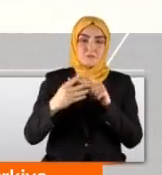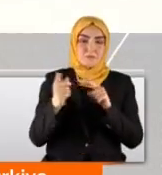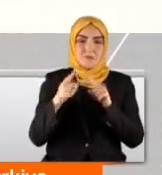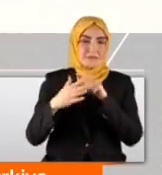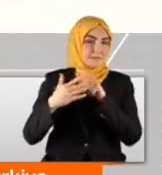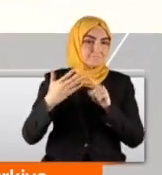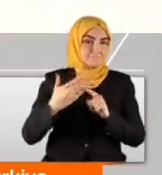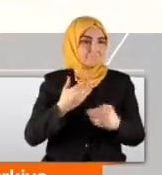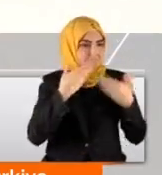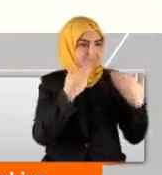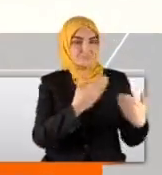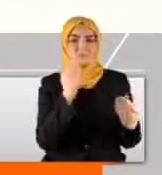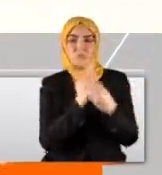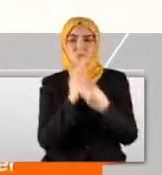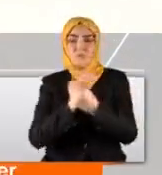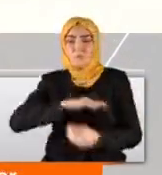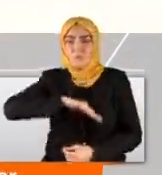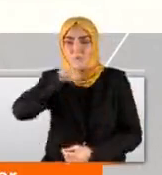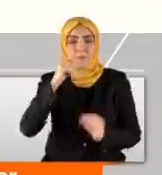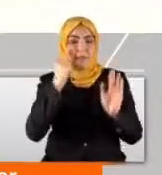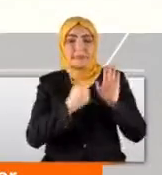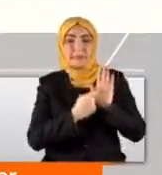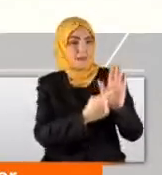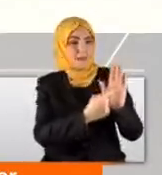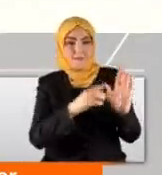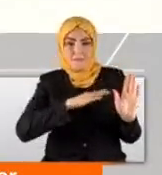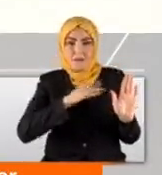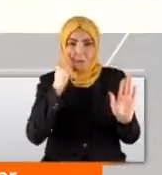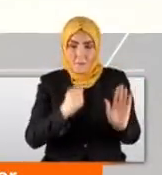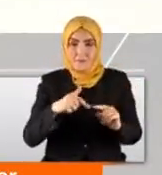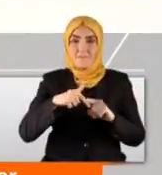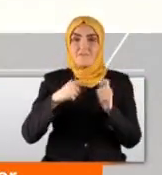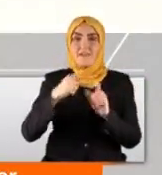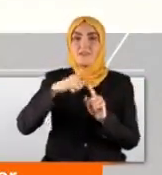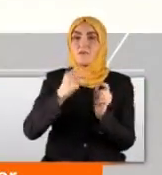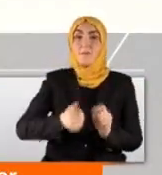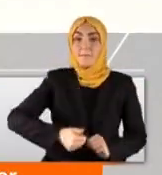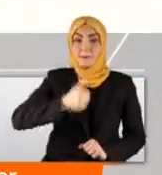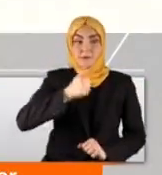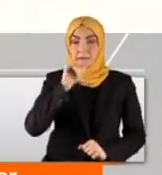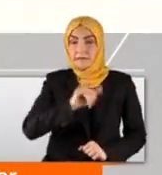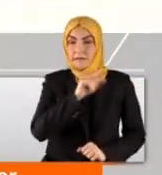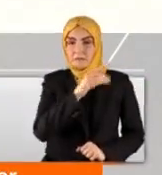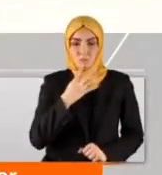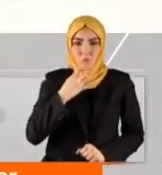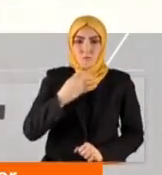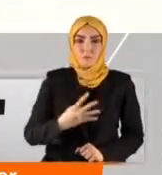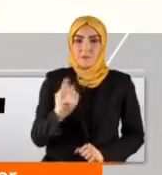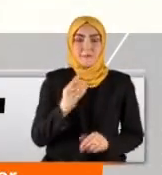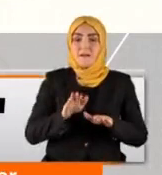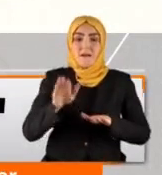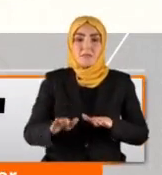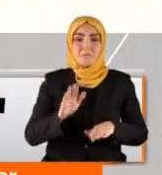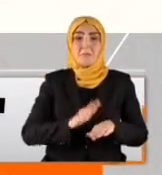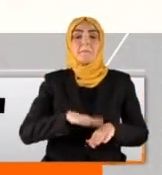klasörler dolusu delillere rağmen FETÖ elebaşıyla ilgili 4 yıldır hiçbir adım